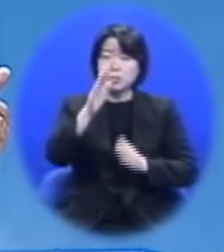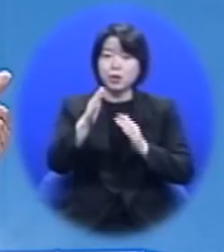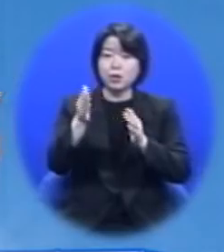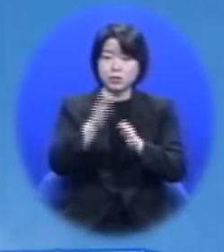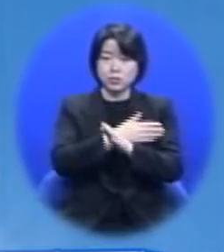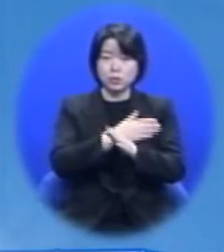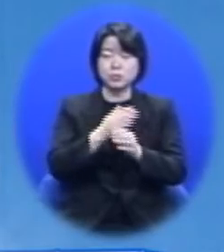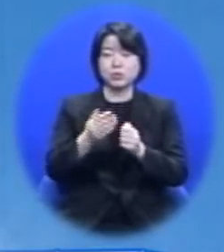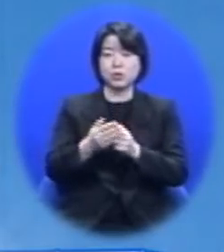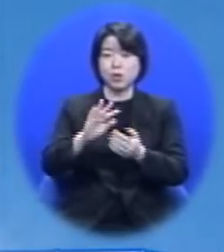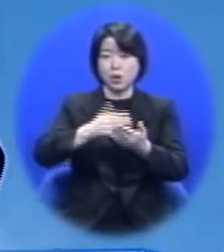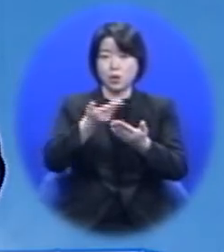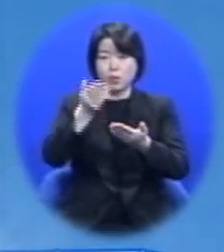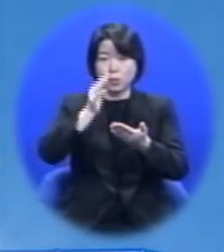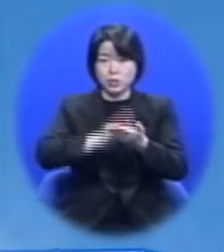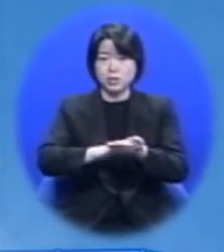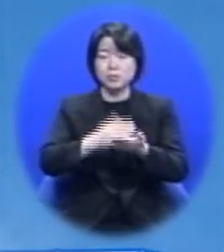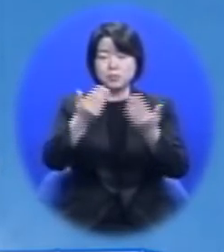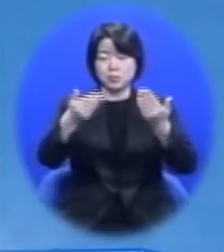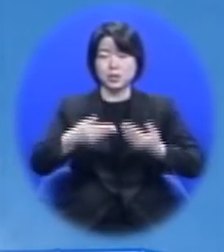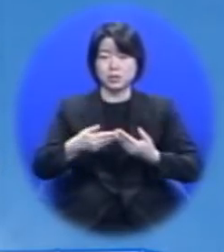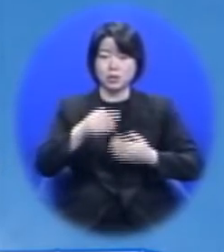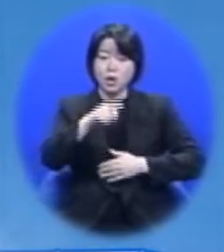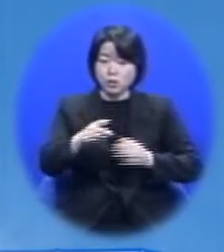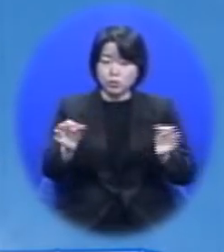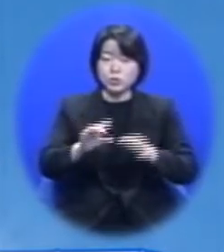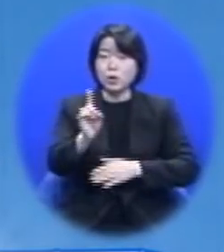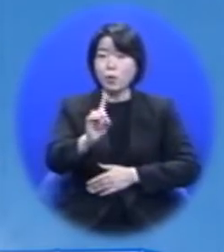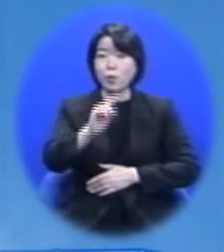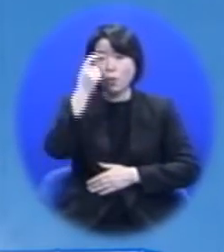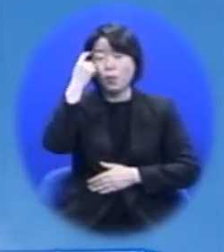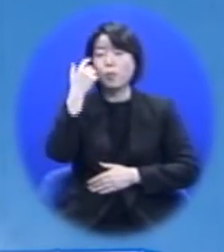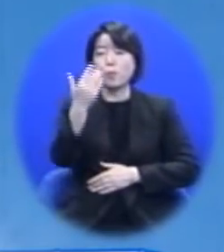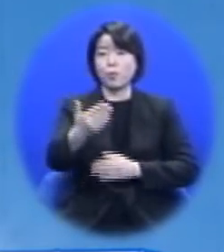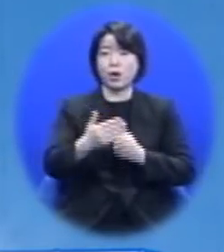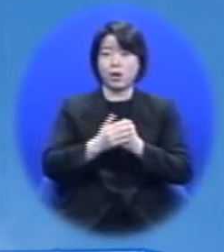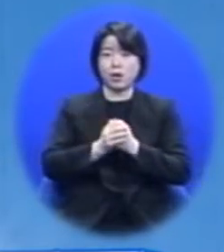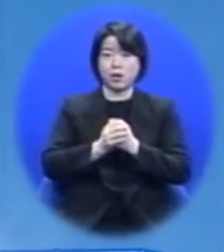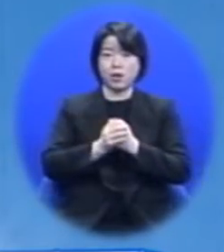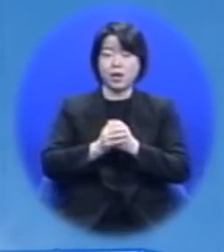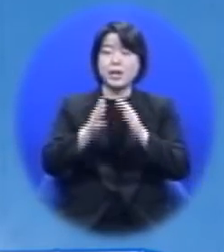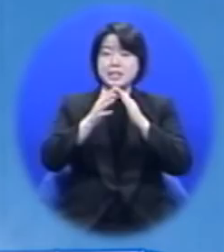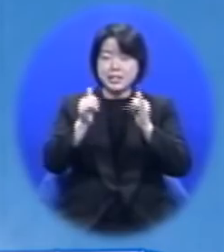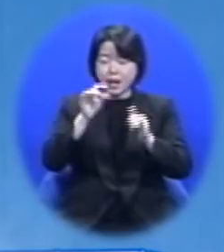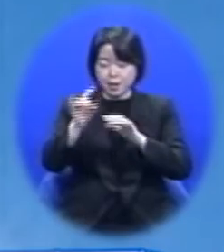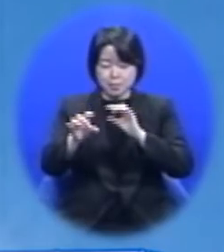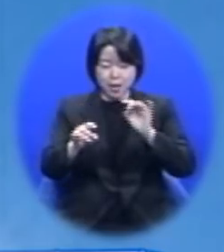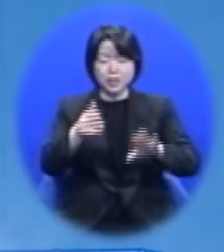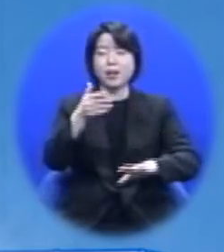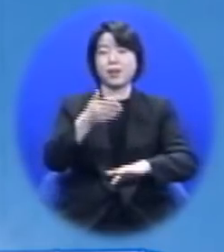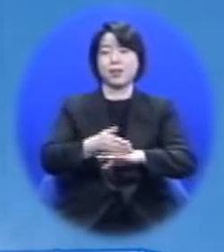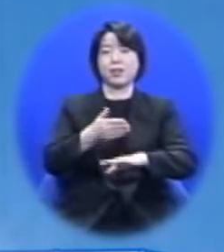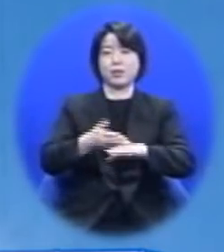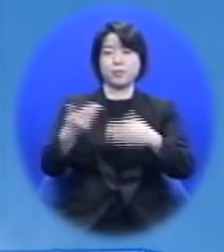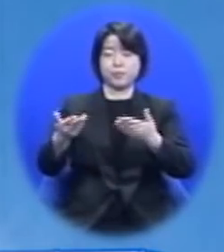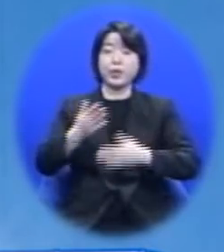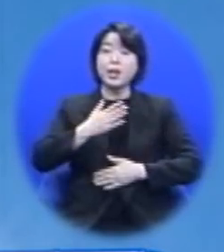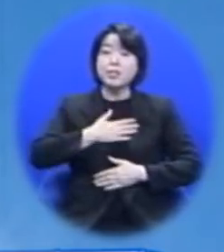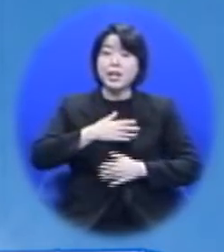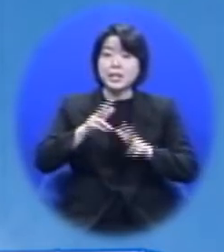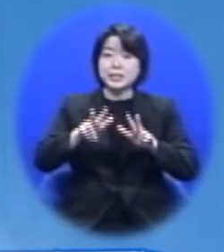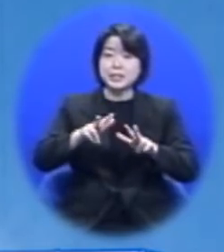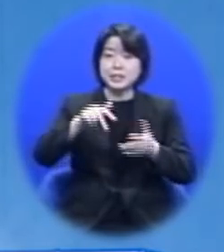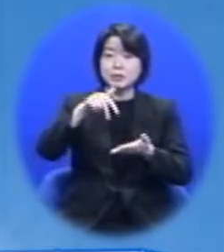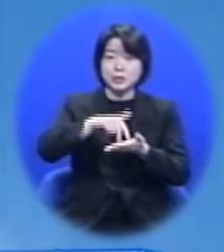받았어요. 그 순간에 어떻게 됩니까? 그냥 사람들마다 다 감사해요. 내 지금 처지와